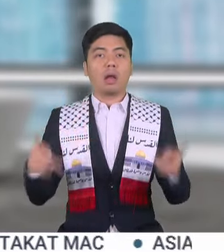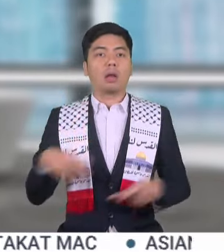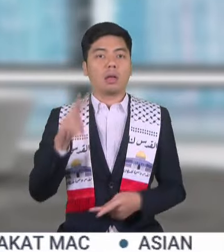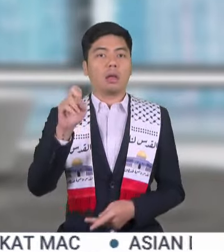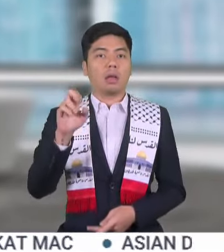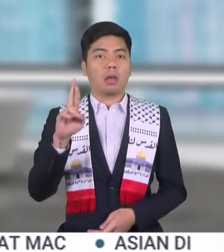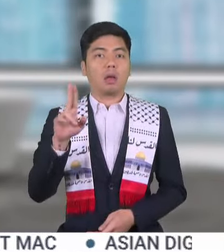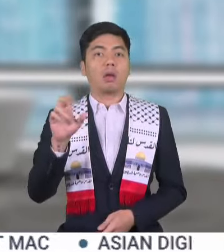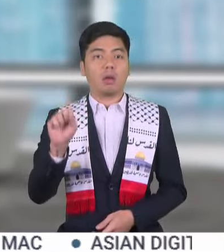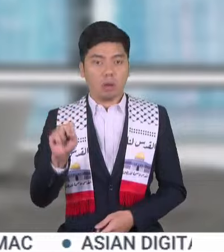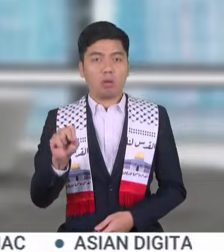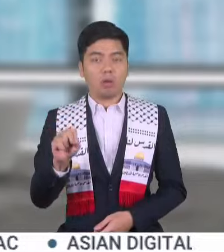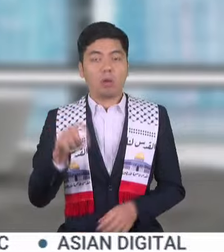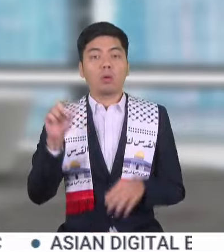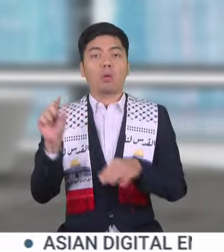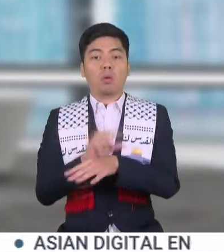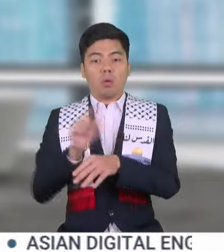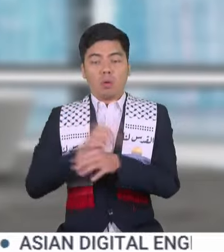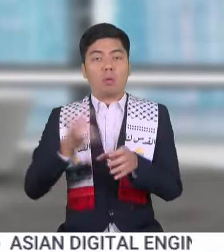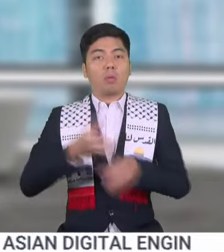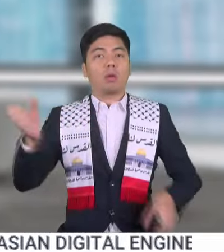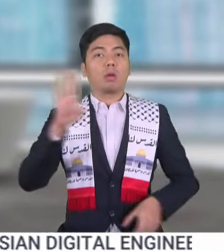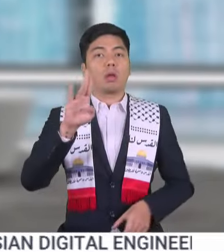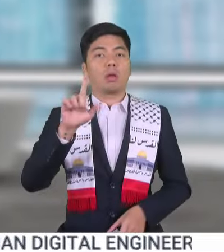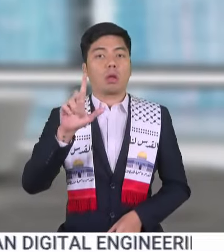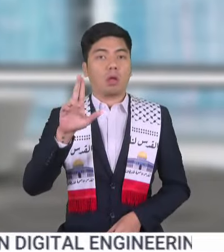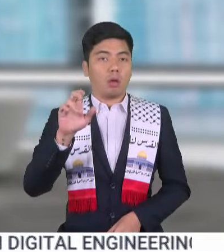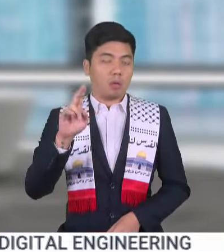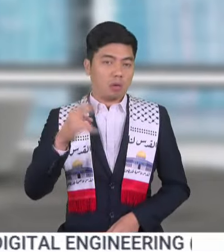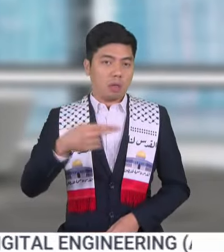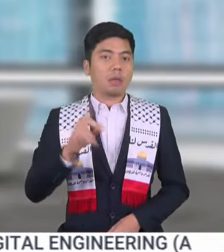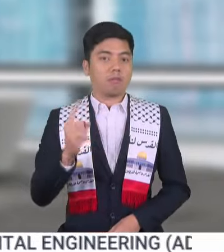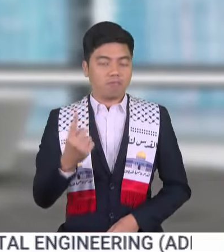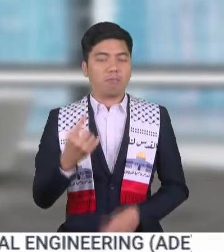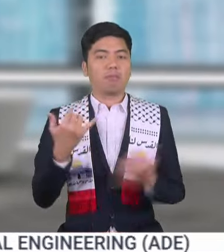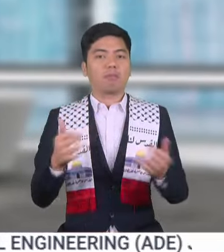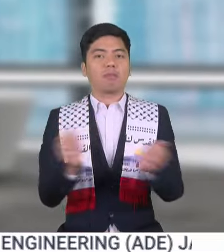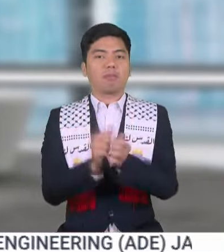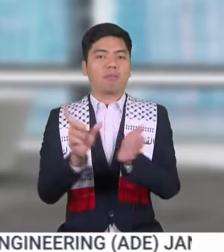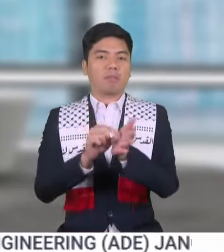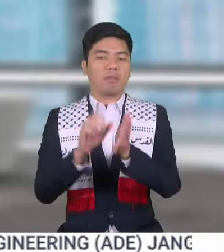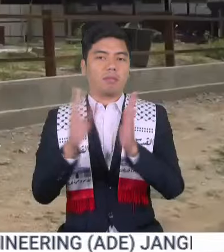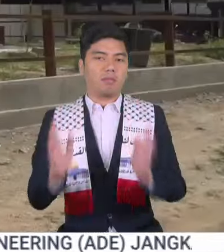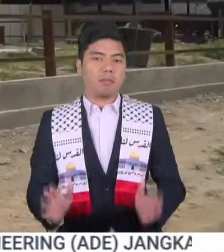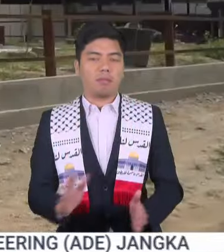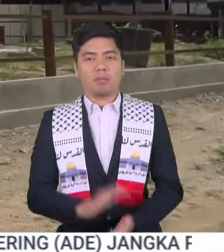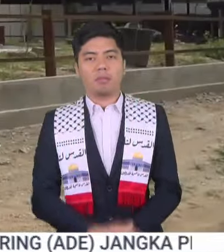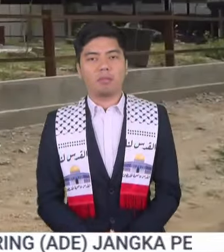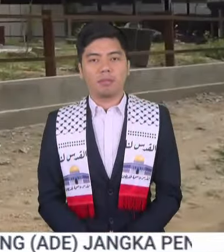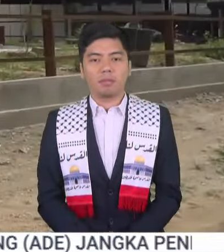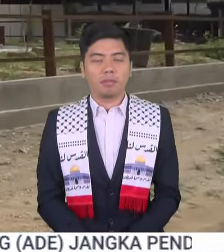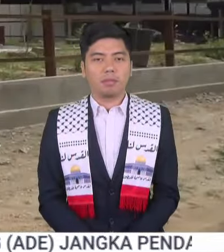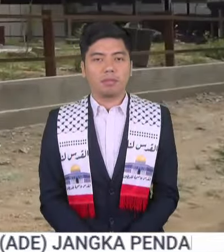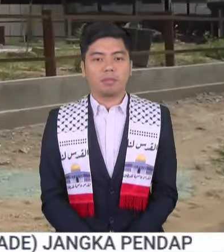pembinaannya guna buluh sebagai alternatif bahan binaan berbanding kayu. Laporan Nur Azila Matsani.